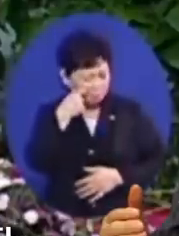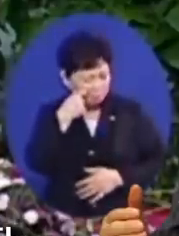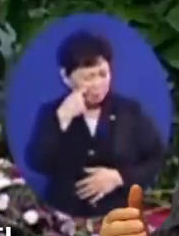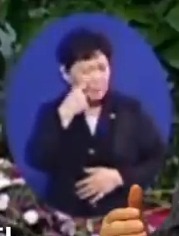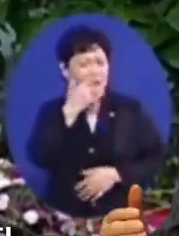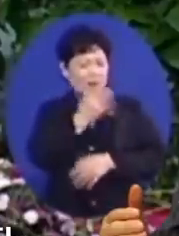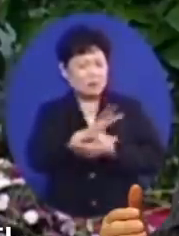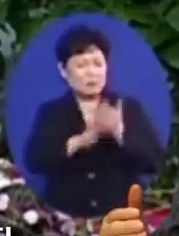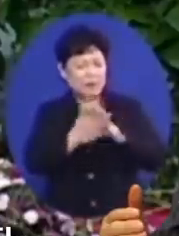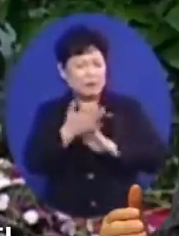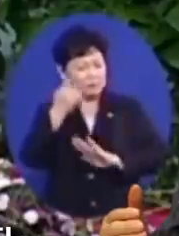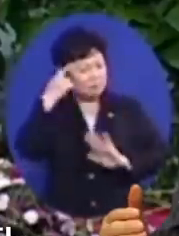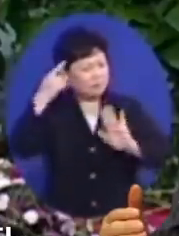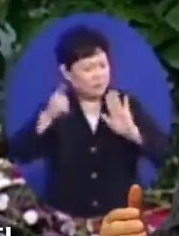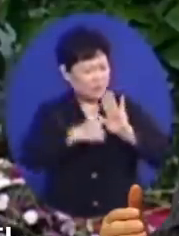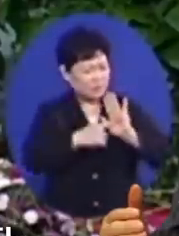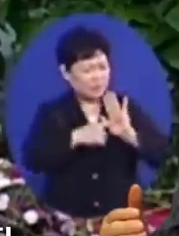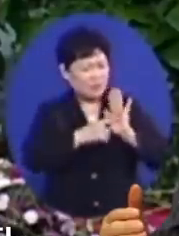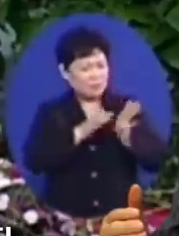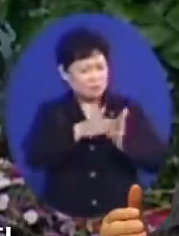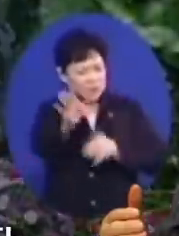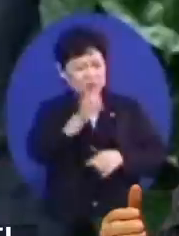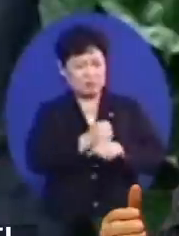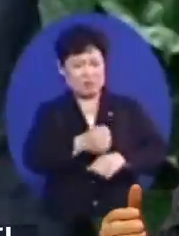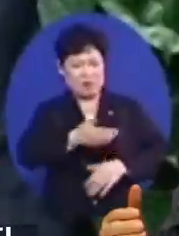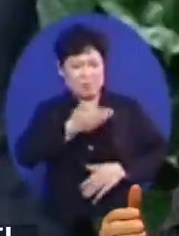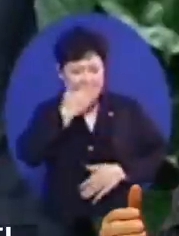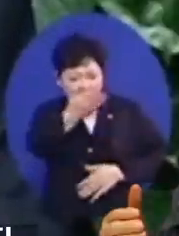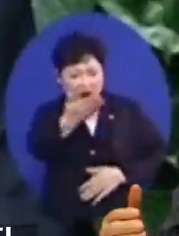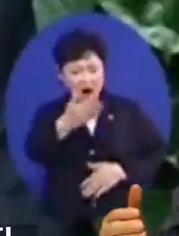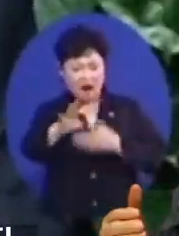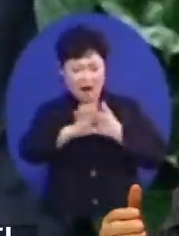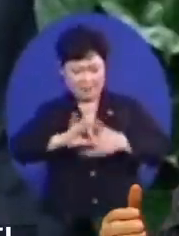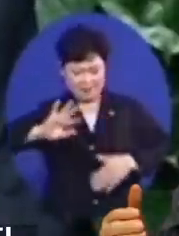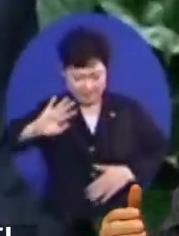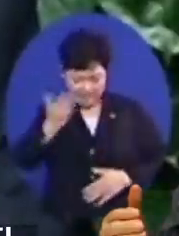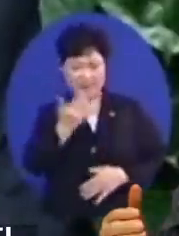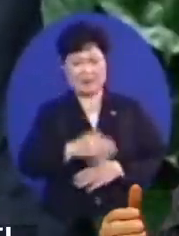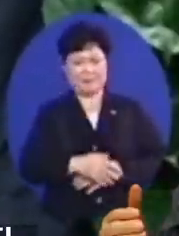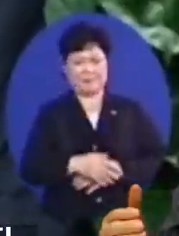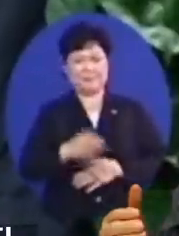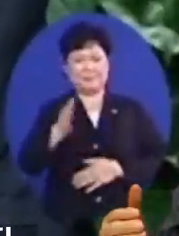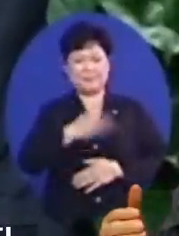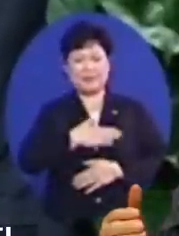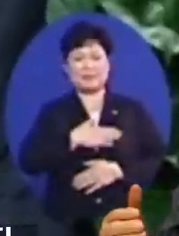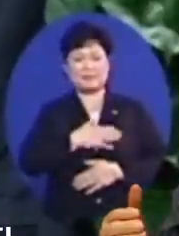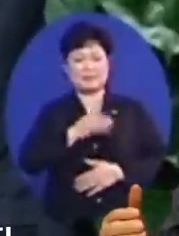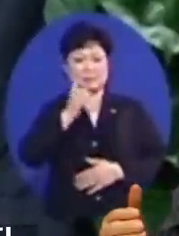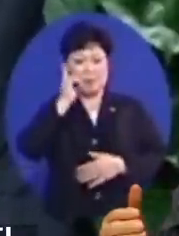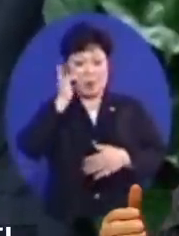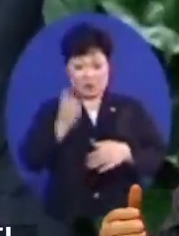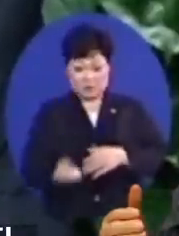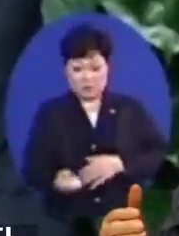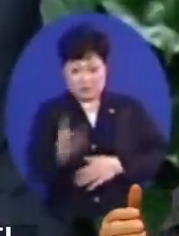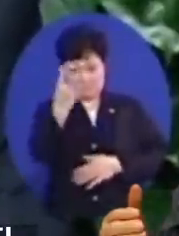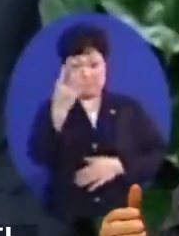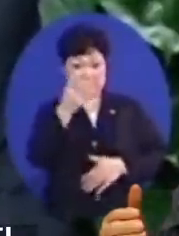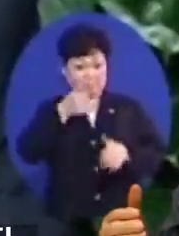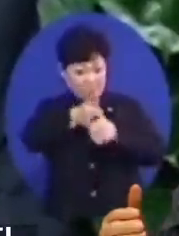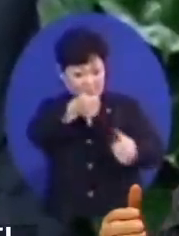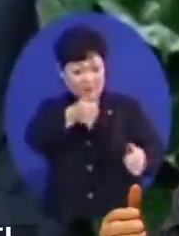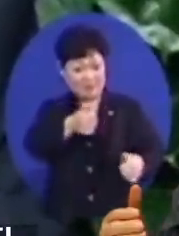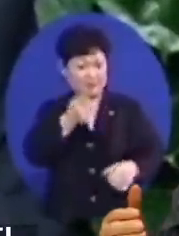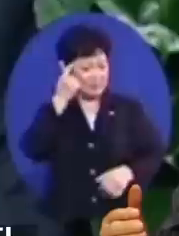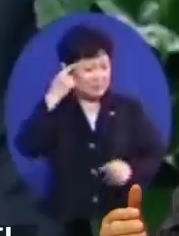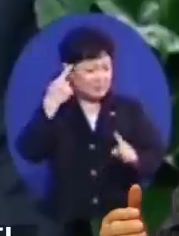부정적인 생각을 단호히 물리치고 할 수 있다, 하면 된다, 나는 승리한다, 이와 같은